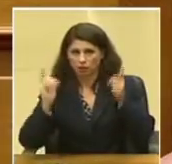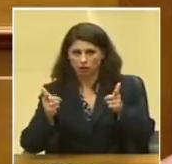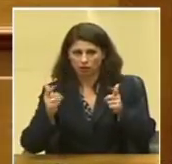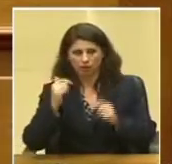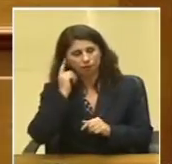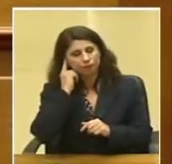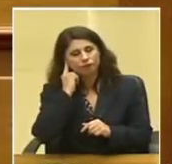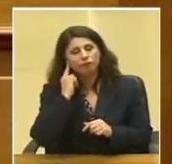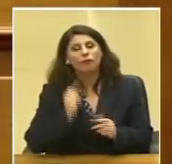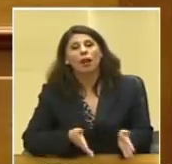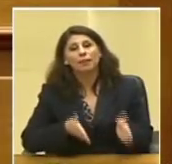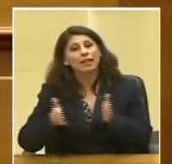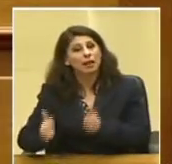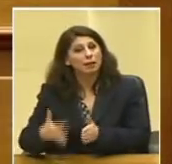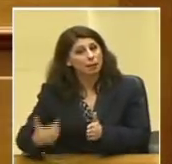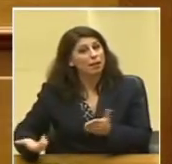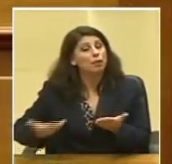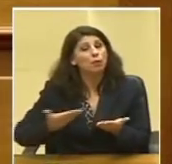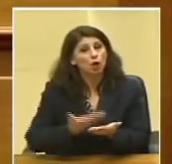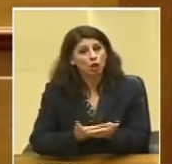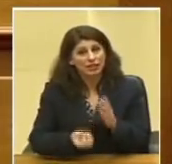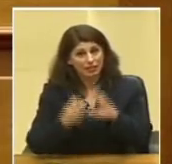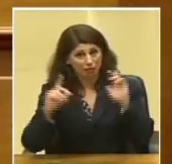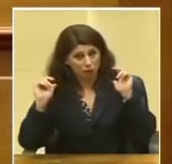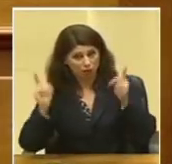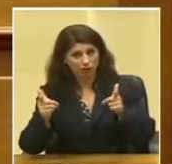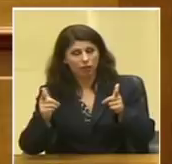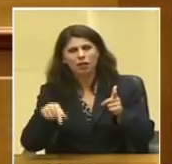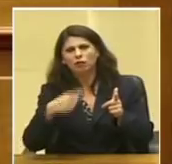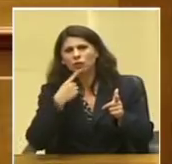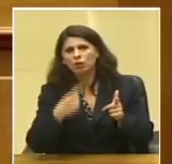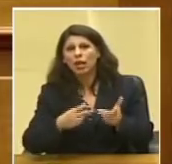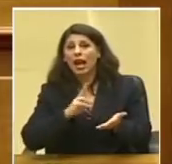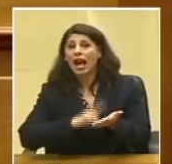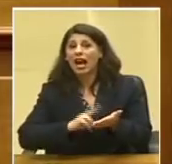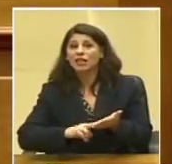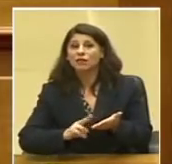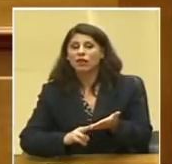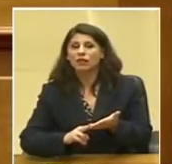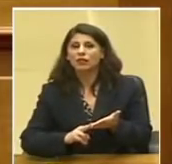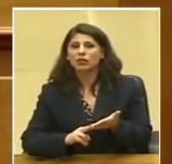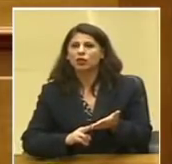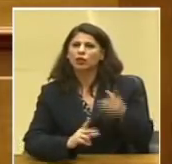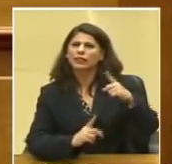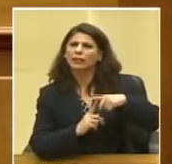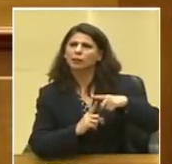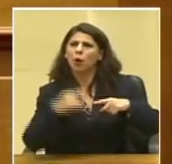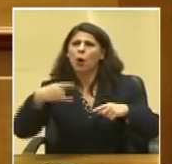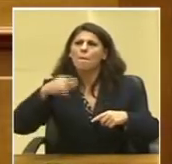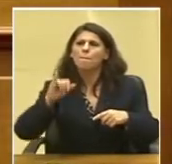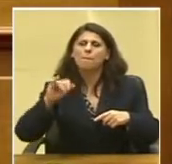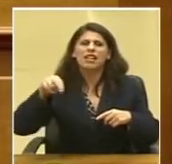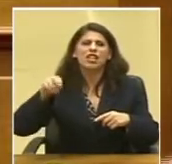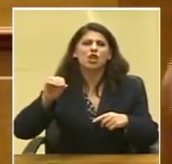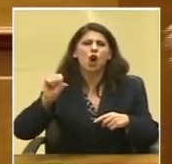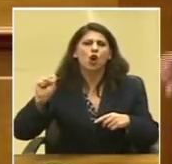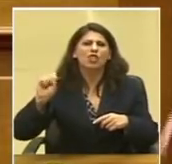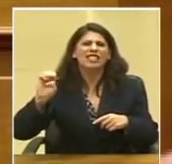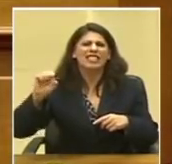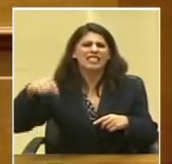μεριά, λοιπόν, υπάρχει η πρόταση της Νέας Δημοκρατίας για το λεγόμενο ασφαλιστικό τύπου Πινοσέτ, που θέτει